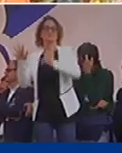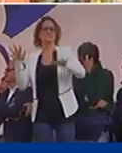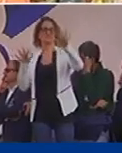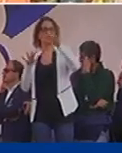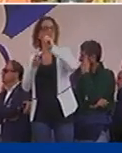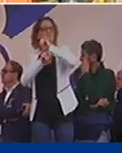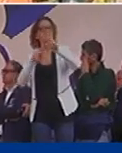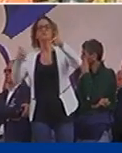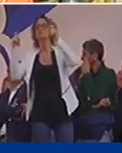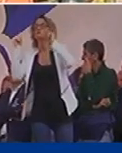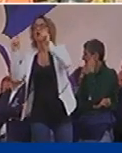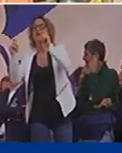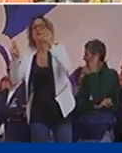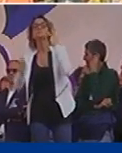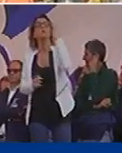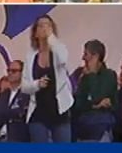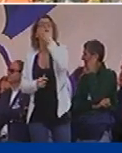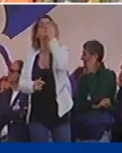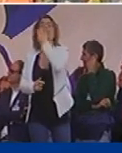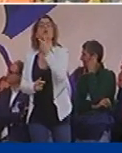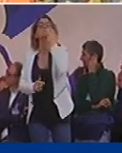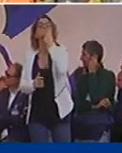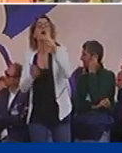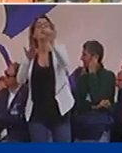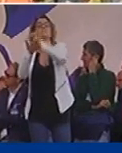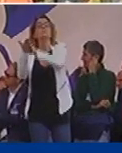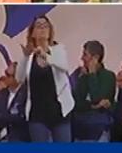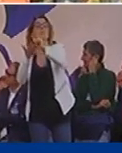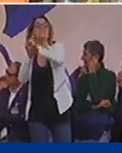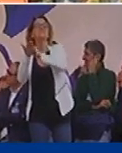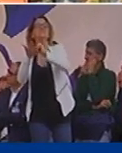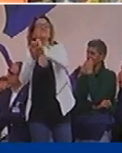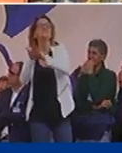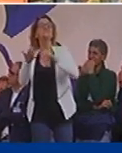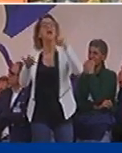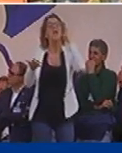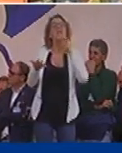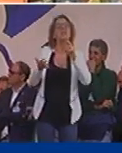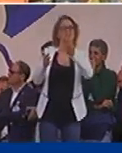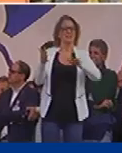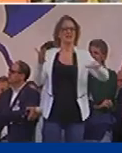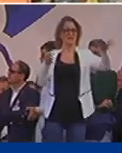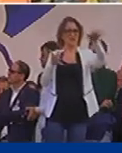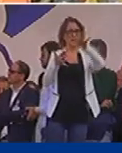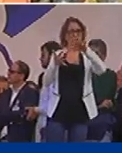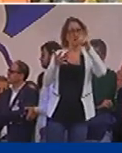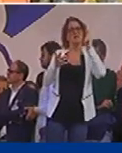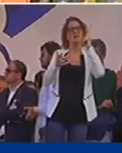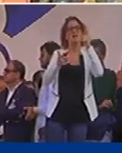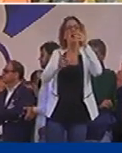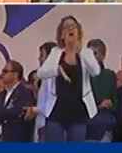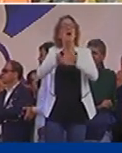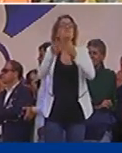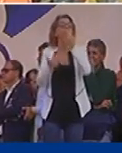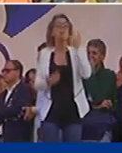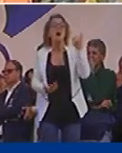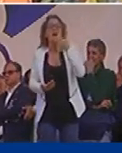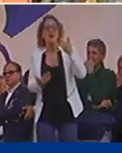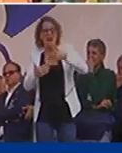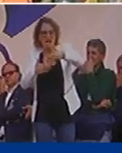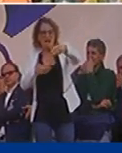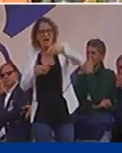giornalisti e guardate il labiale. Pulizia etnica manda mancano